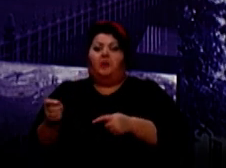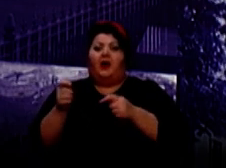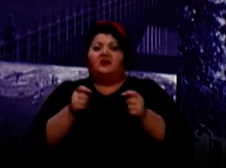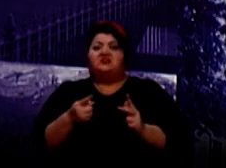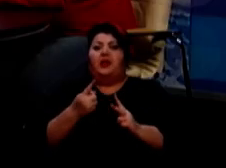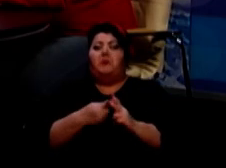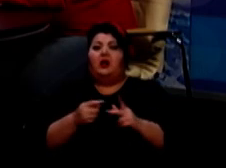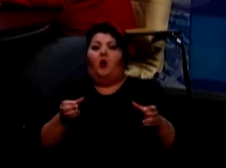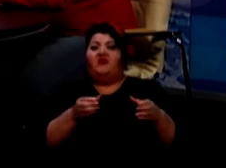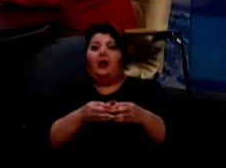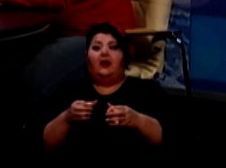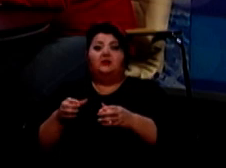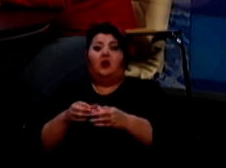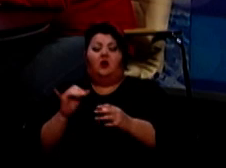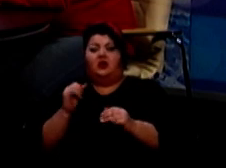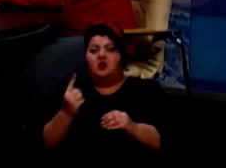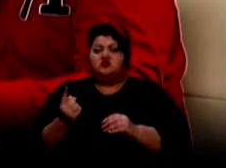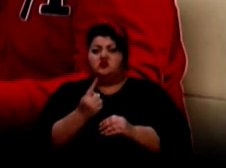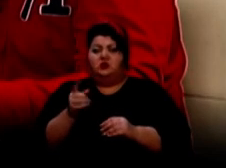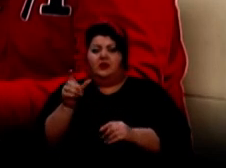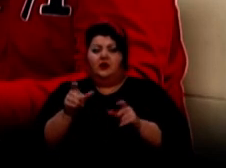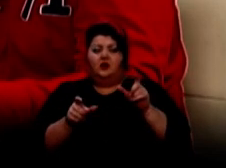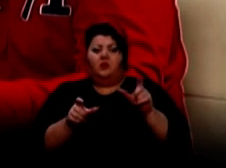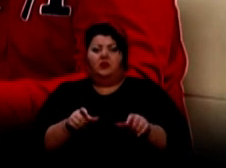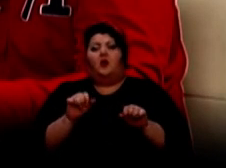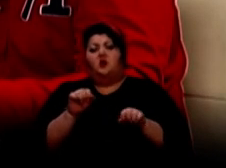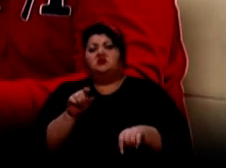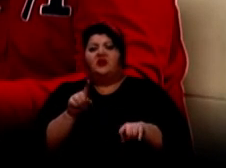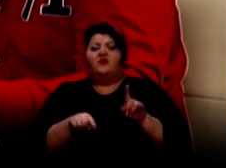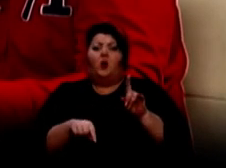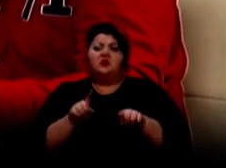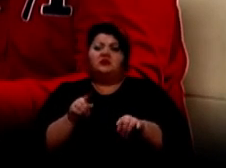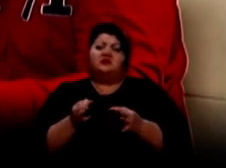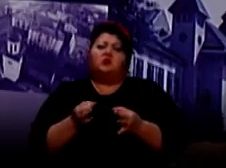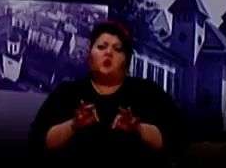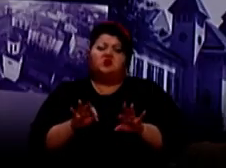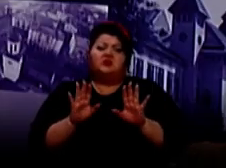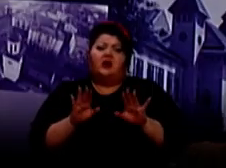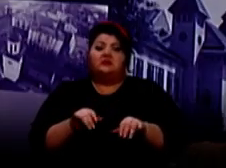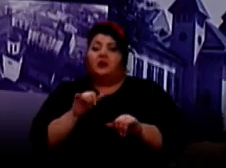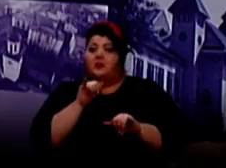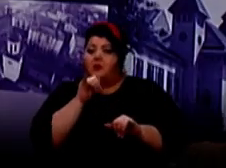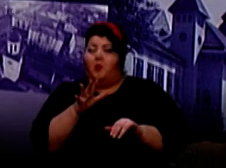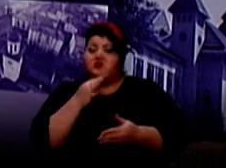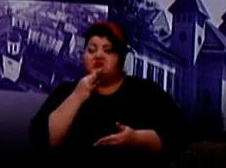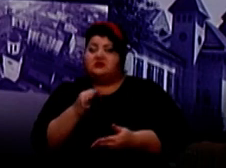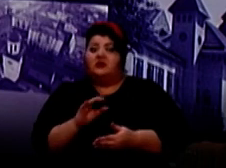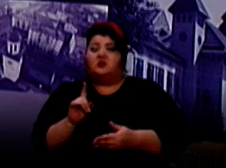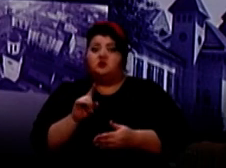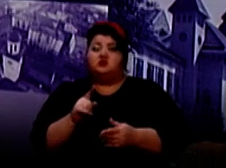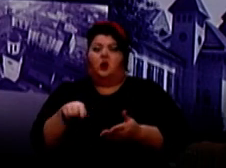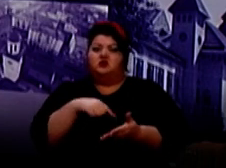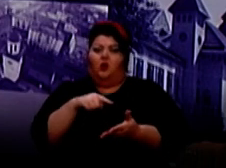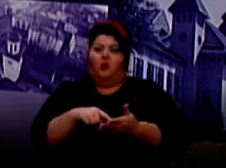пільгових категорій. І жоден громадянин, ну, можливо, одиниці, я розумію, допускаю це, не може сказати, що з